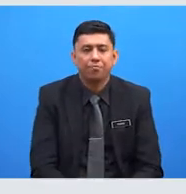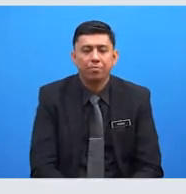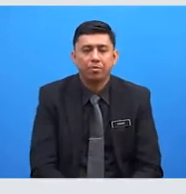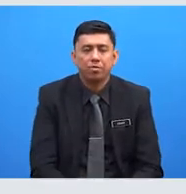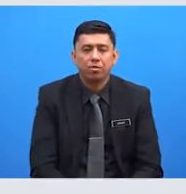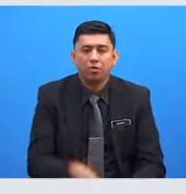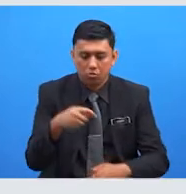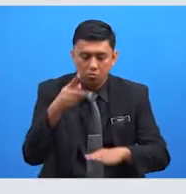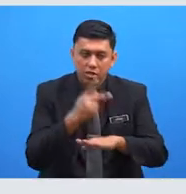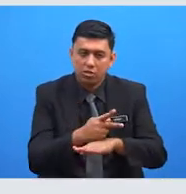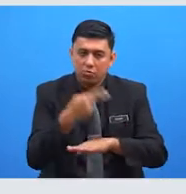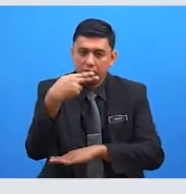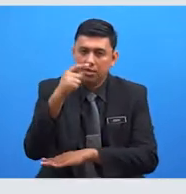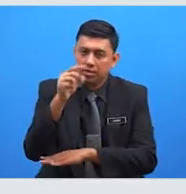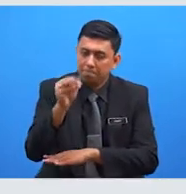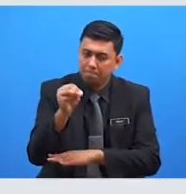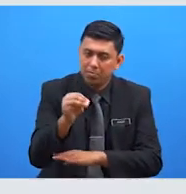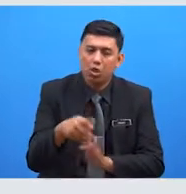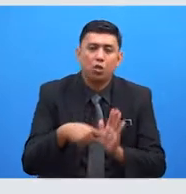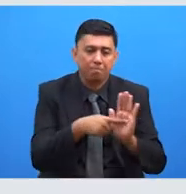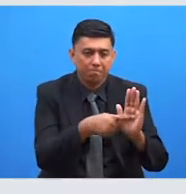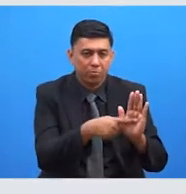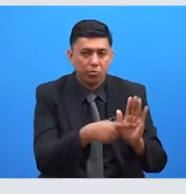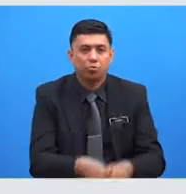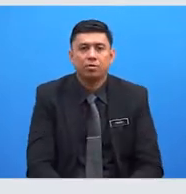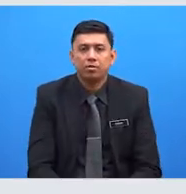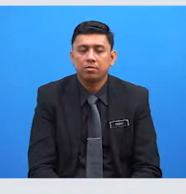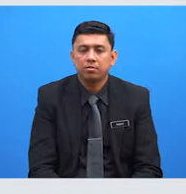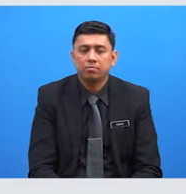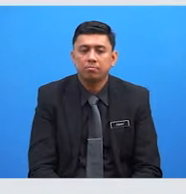kod HTML tersebut seperti dipaparkan.